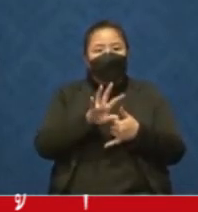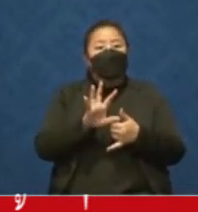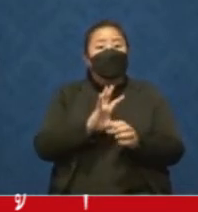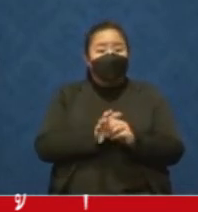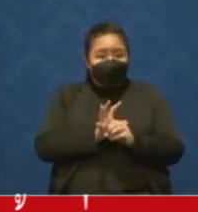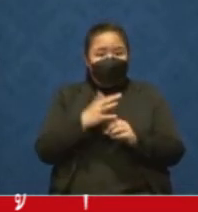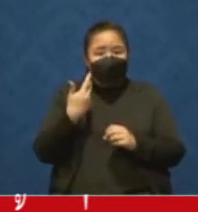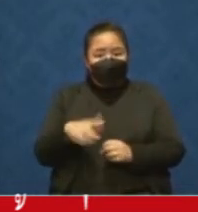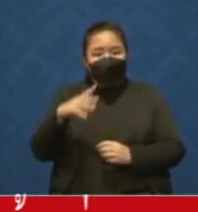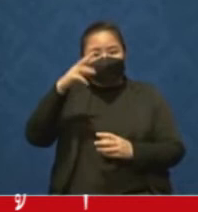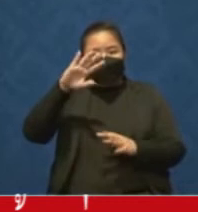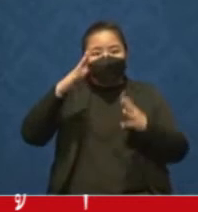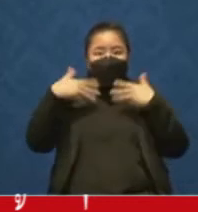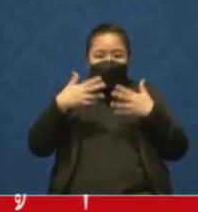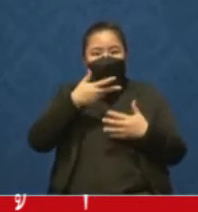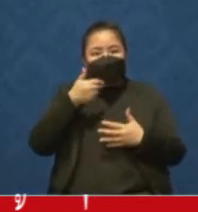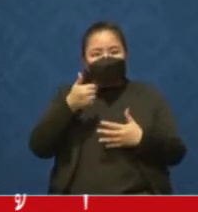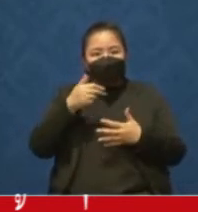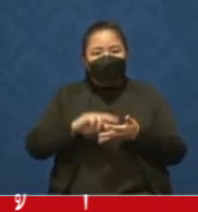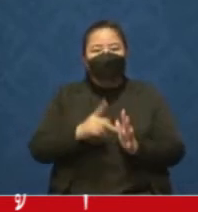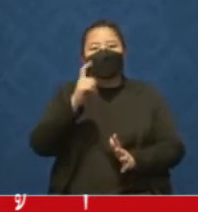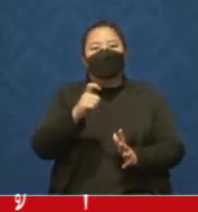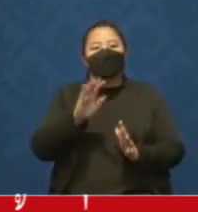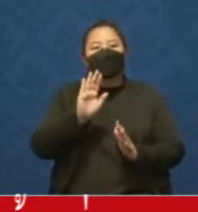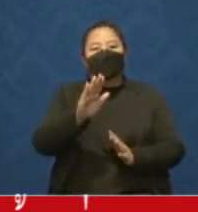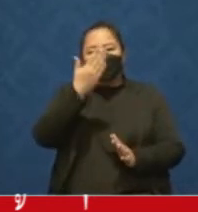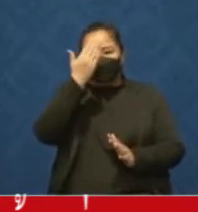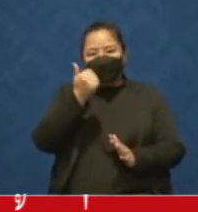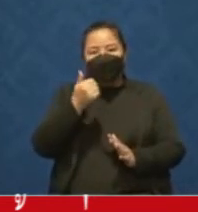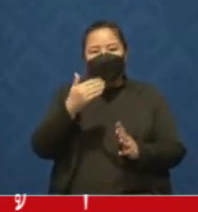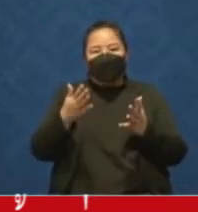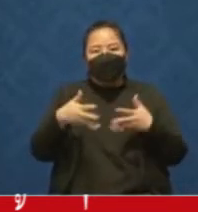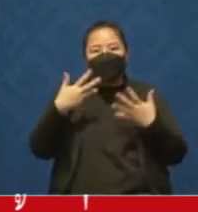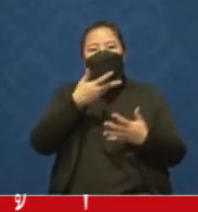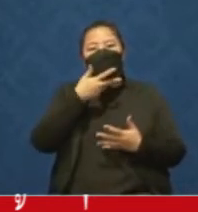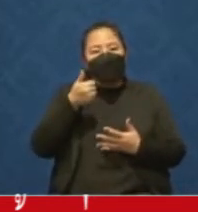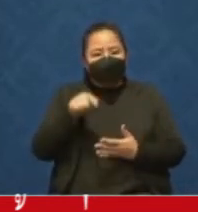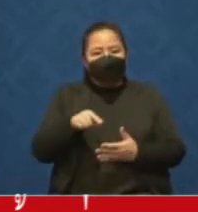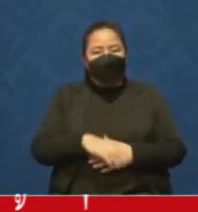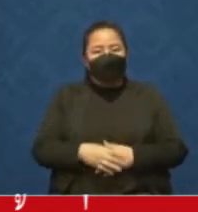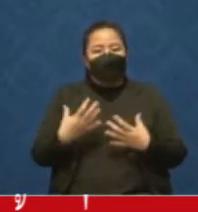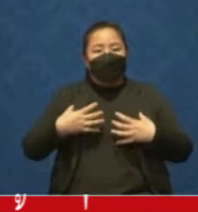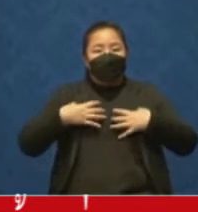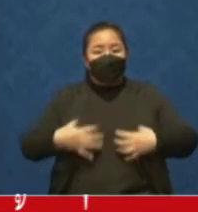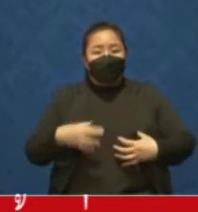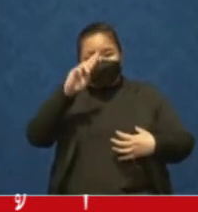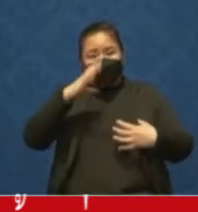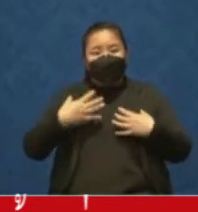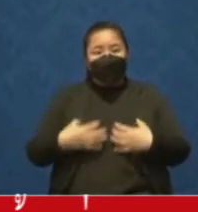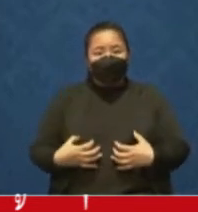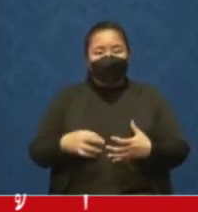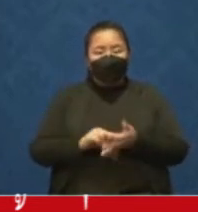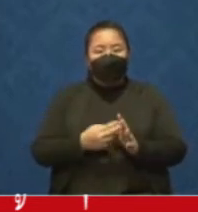ายเขาจะบอกว่าตายจากเบาหวานคนที่มีโรคบอดแล้มาตดโควิดตาย